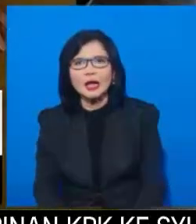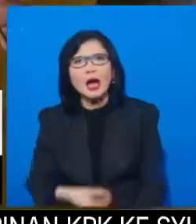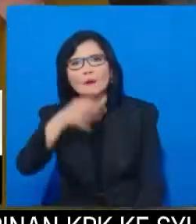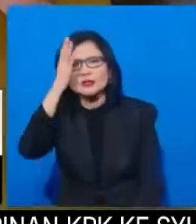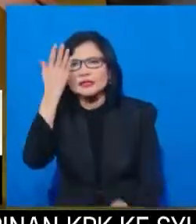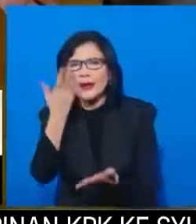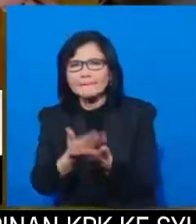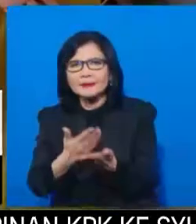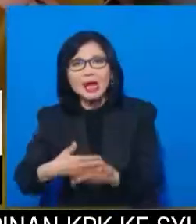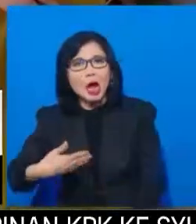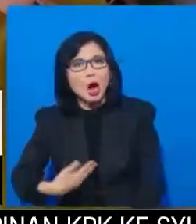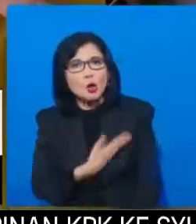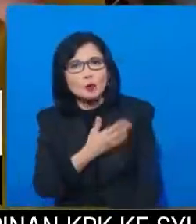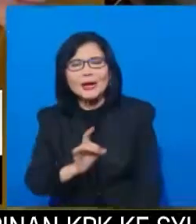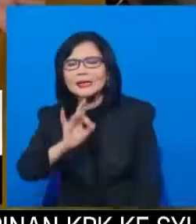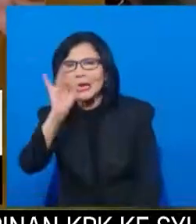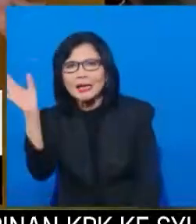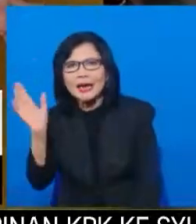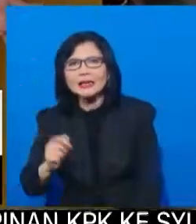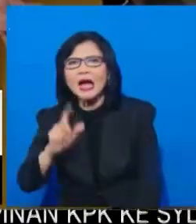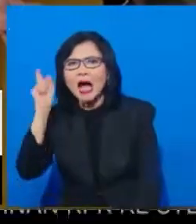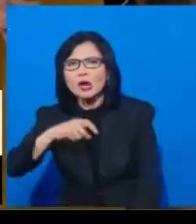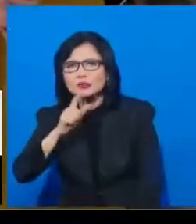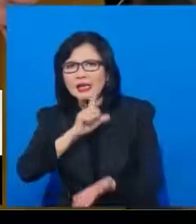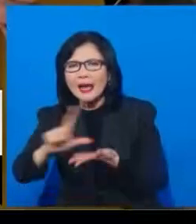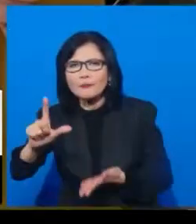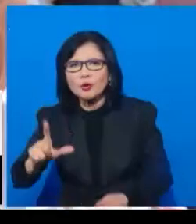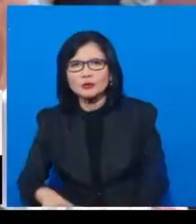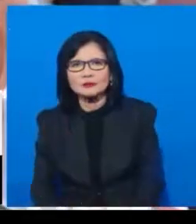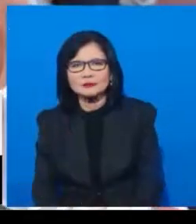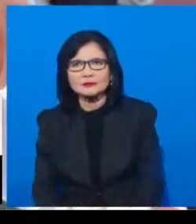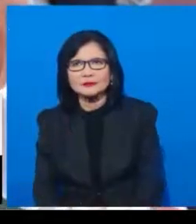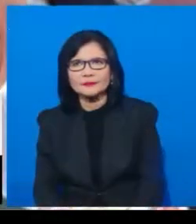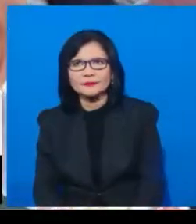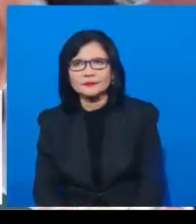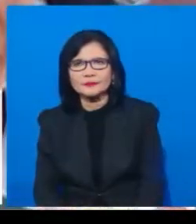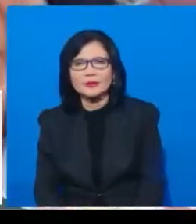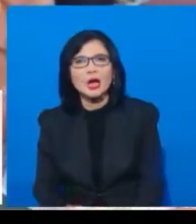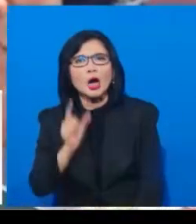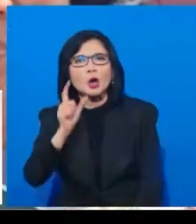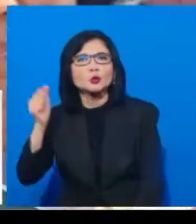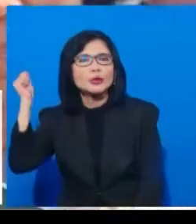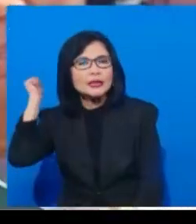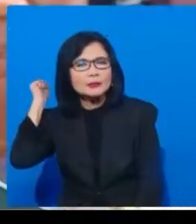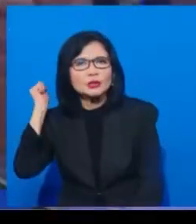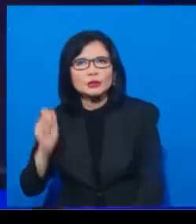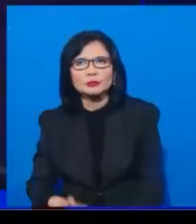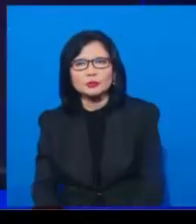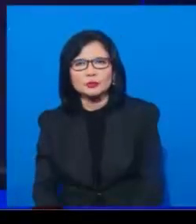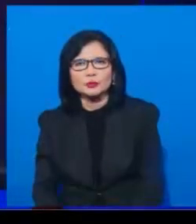penipuan arisan bodong lainnya segera melapor dan juga melengkapi berkas. Bagi ibu-ibu nanti panjang